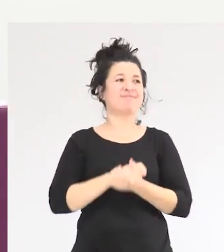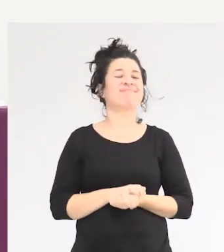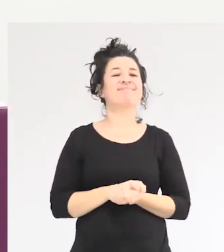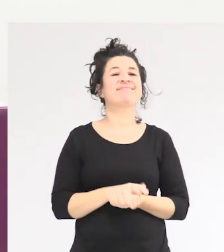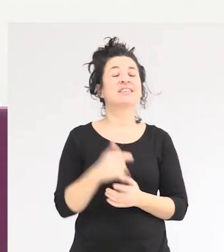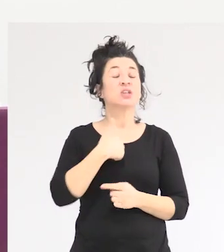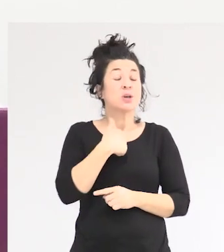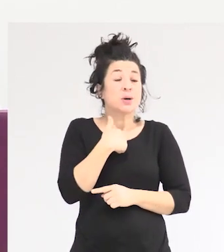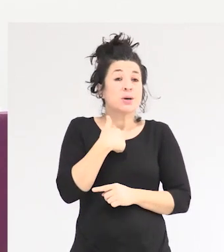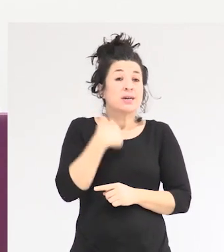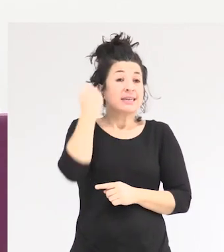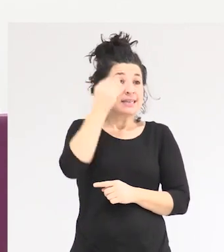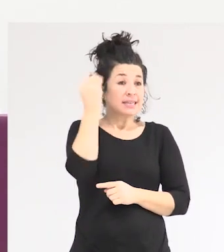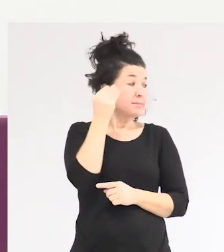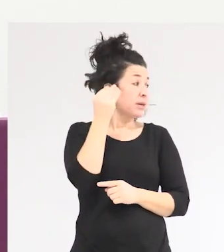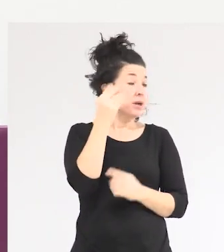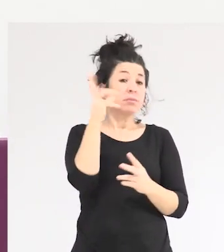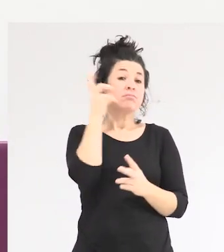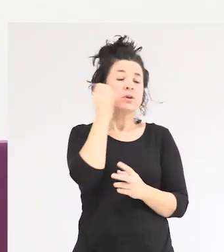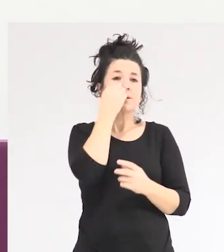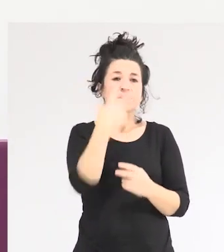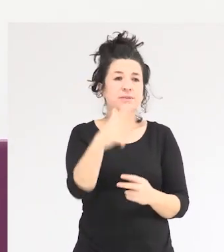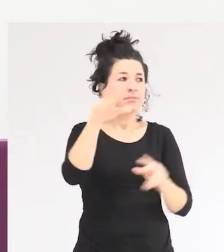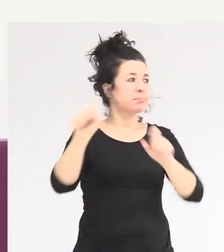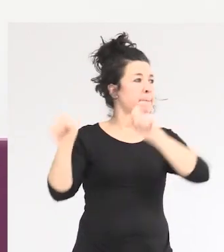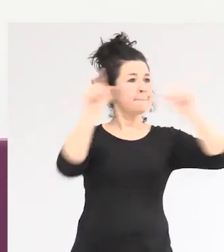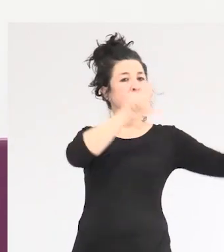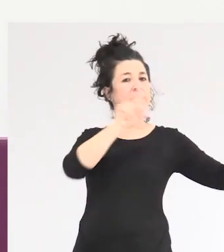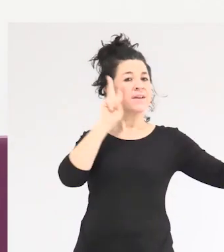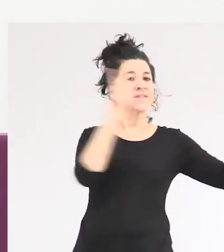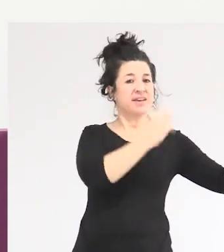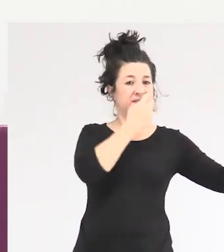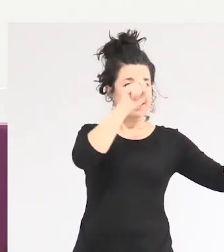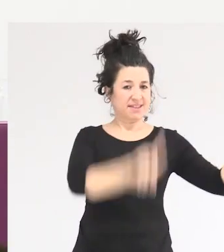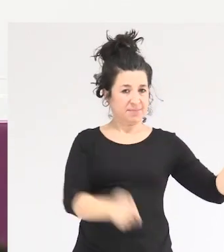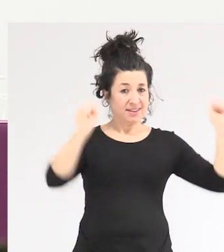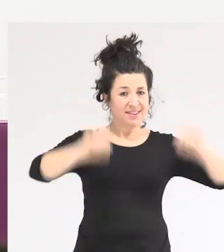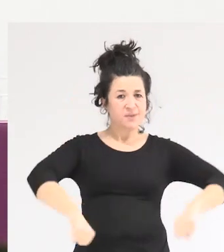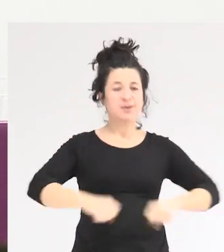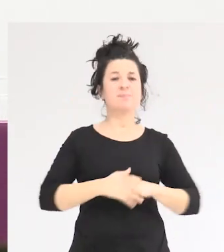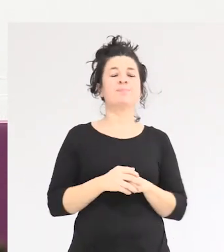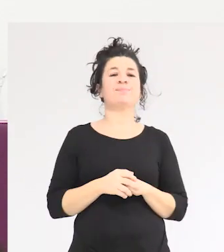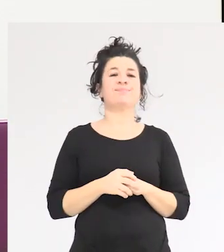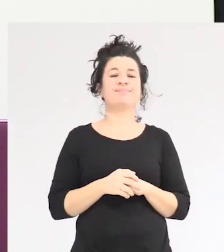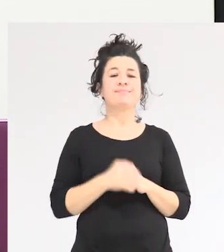Espero dut dena den ondo entzutea hortik, ondo ikustea pantaila eta dana, bai? Bale, ba.